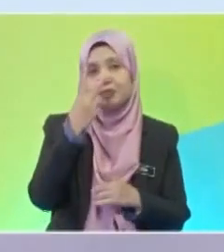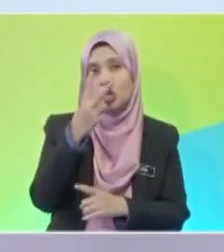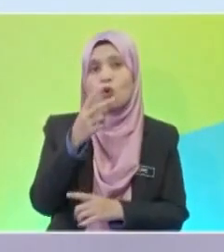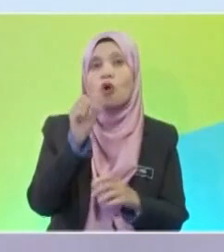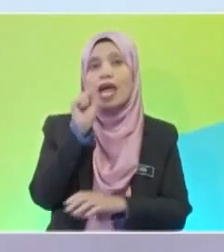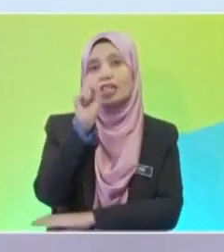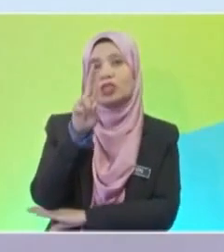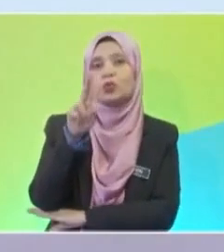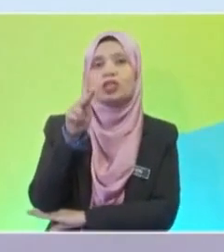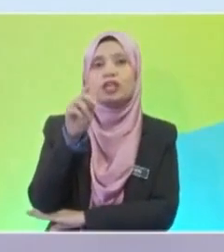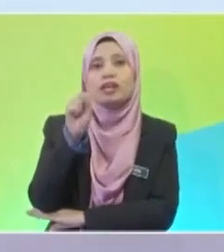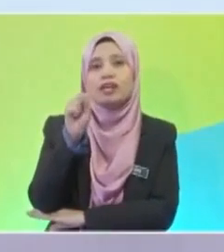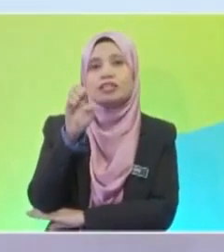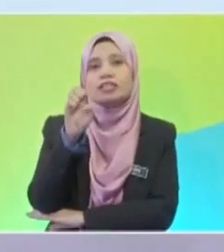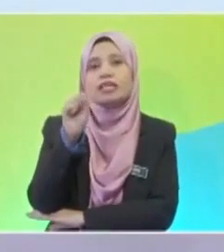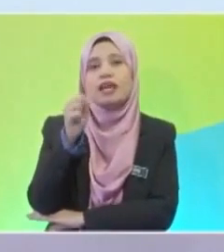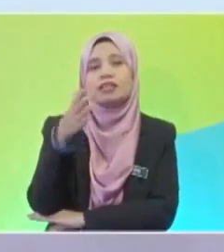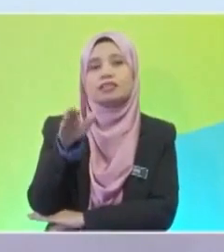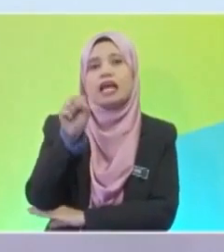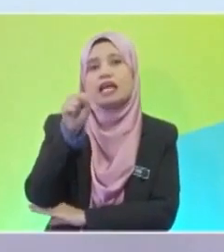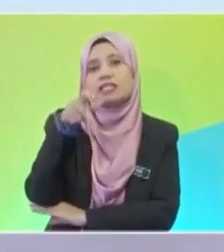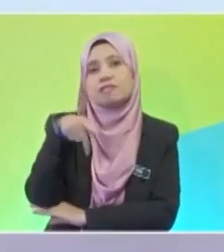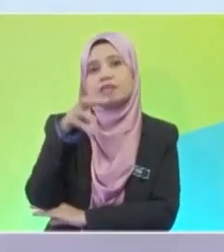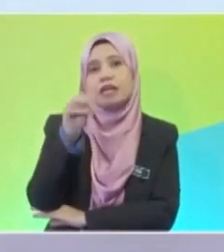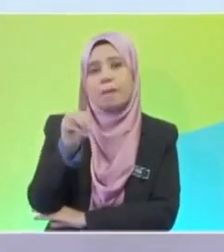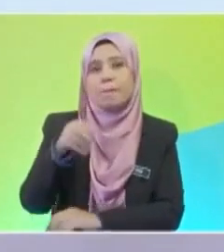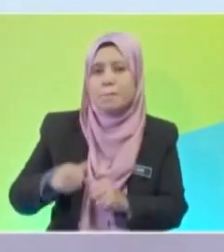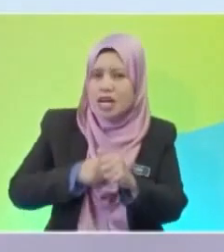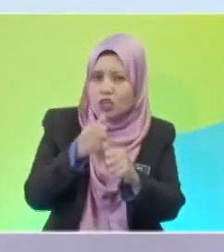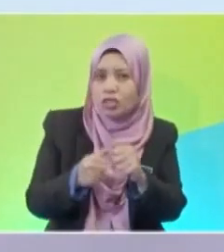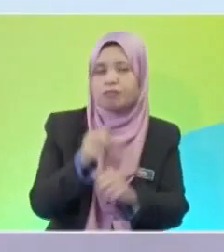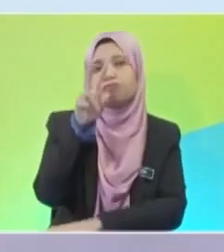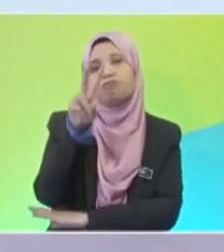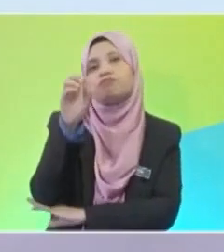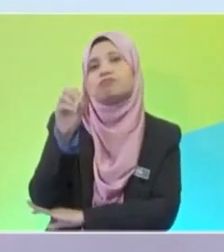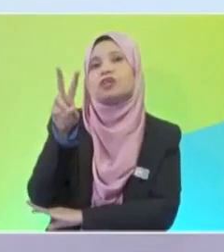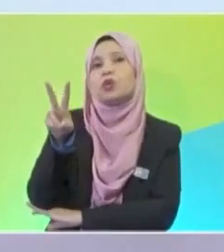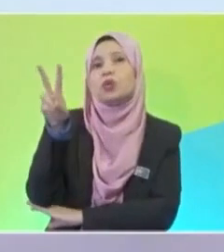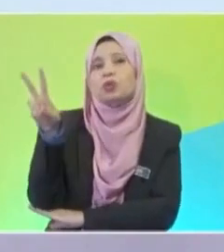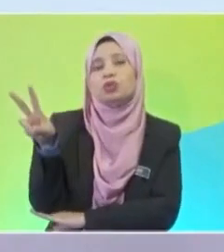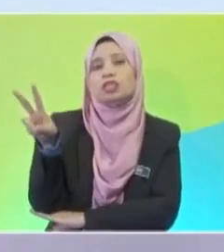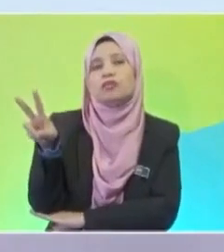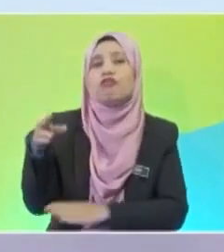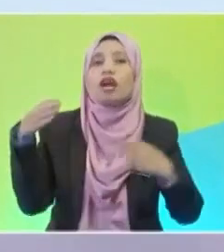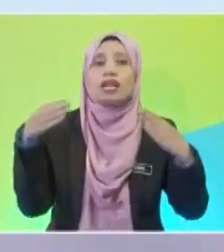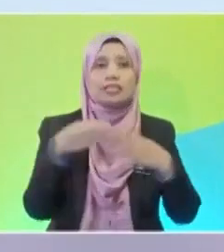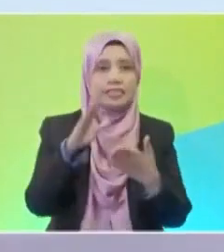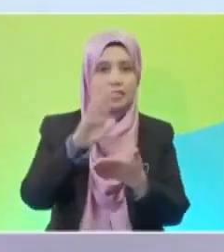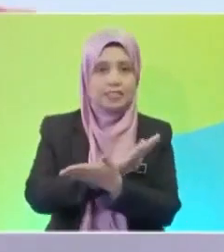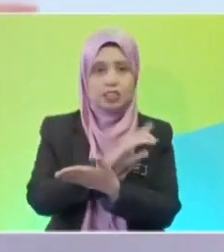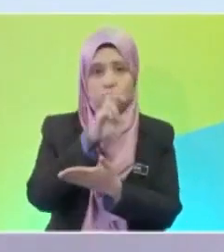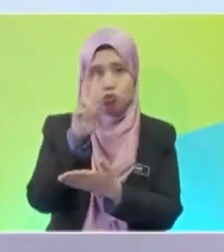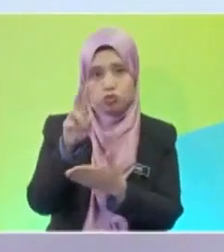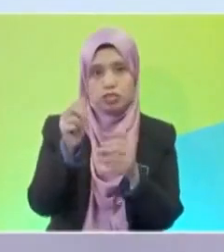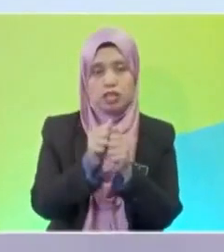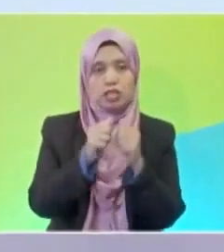SPM 2022 Pecutan bagi Mata Pelajaran Prinsip Perakaunan, dan kita akan fokuskan kertas 2 bersama-sama dengan Cikgu Cik Nuraini.